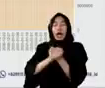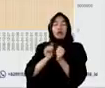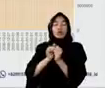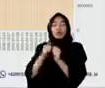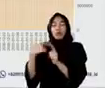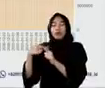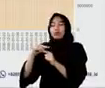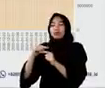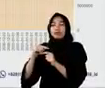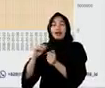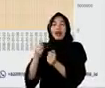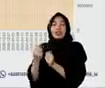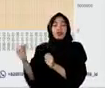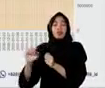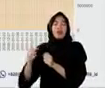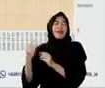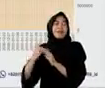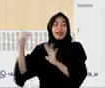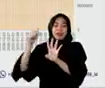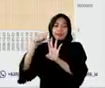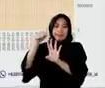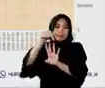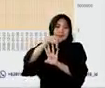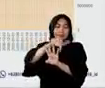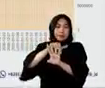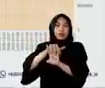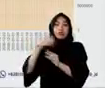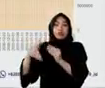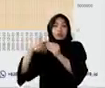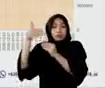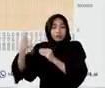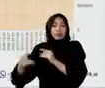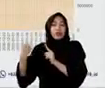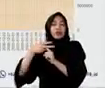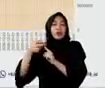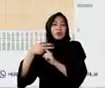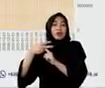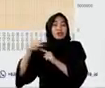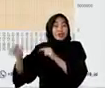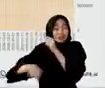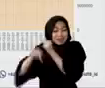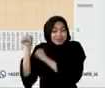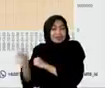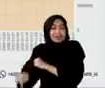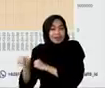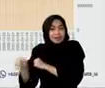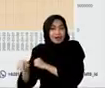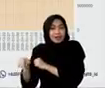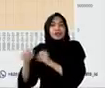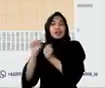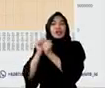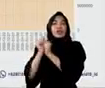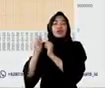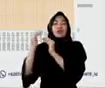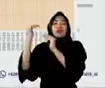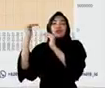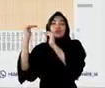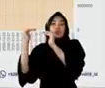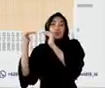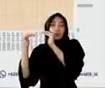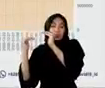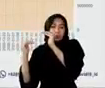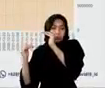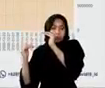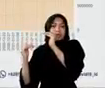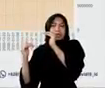dunia mulai menunjukkan penurunan pada minggu kedua Februari 2021 hingga hari ini bersamaan dengan juga